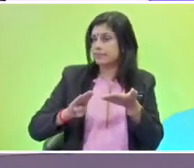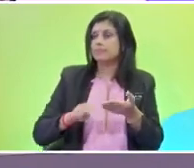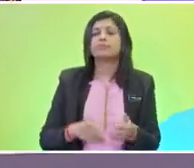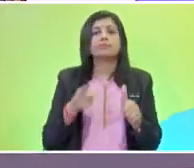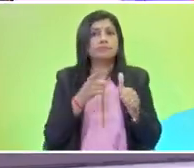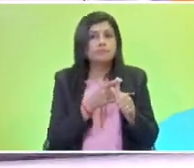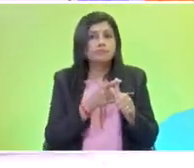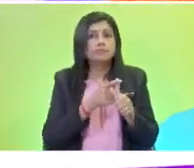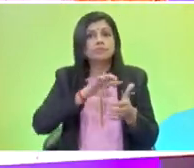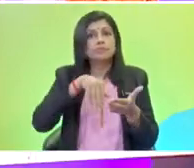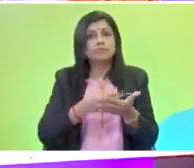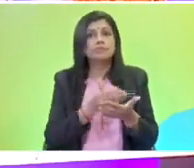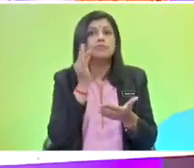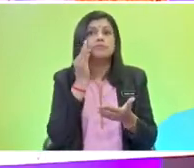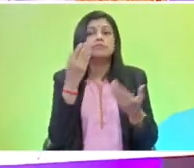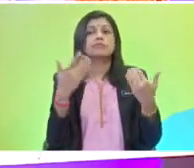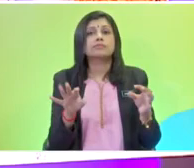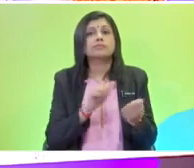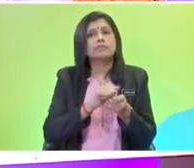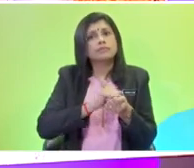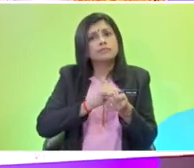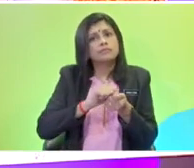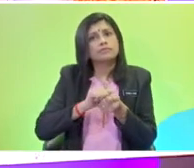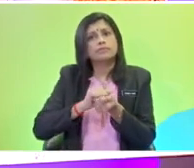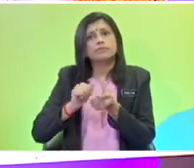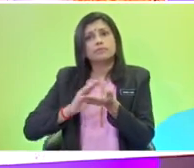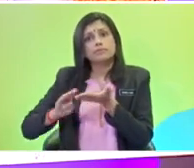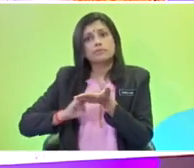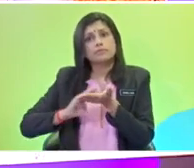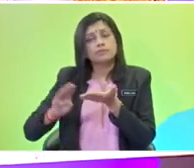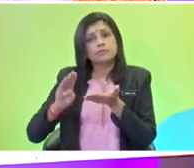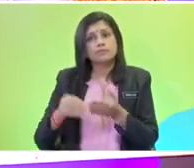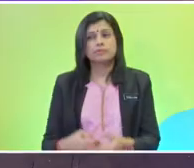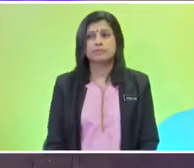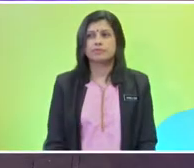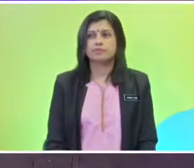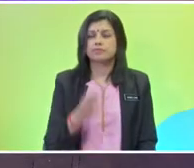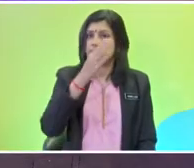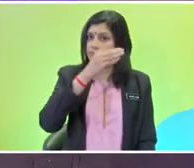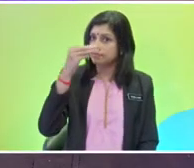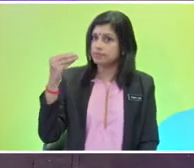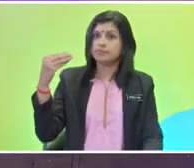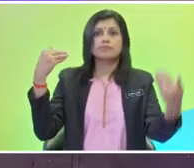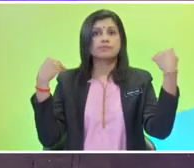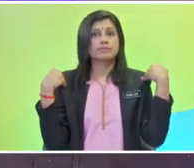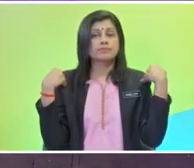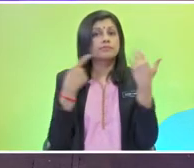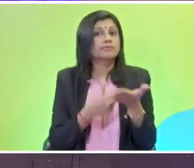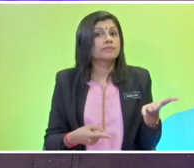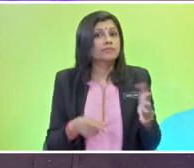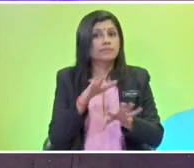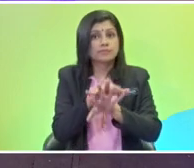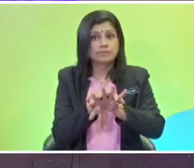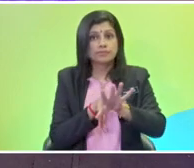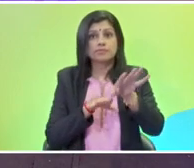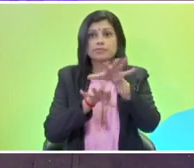buah ni bersih-bersih. Dan juga hari ni Cikgu gunakan sarung tangan. Sarung tangan.